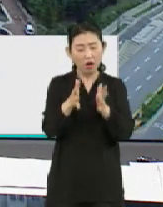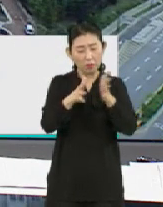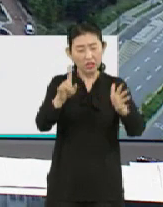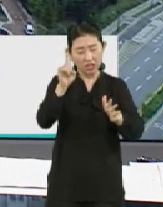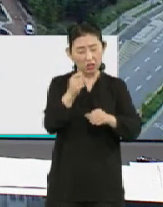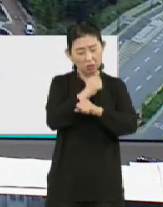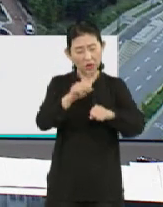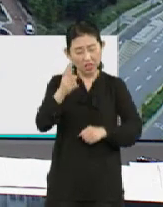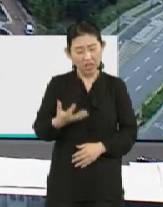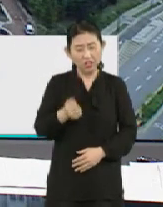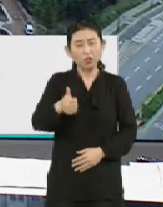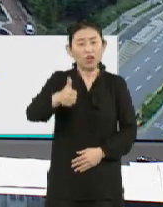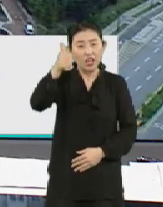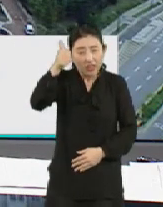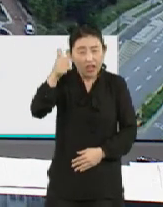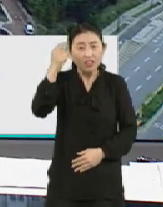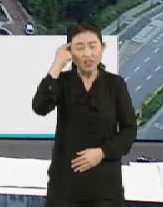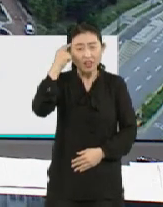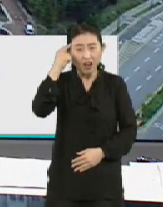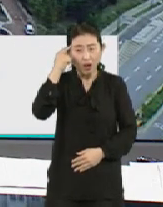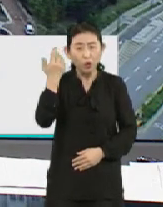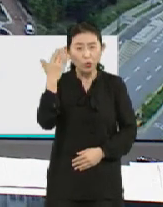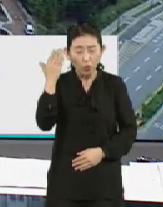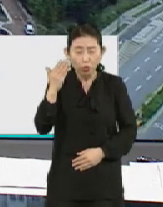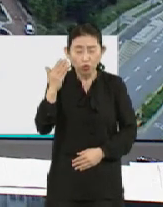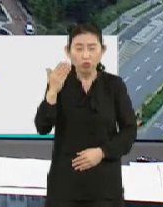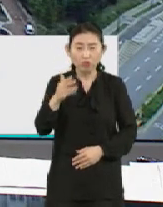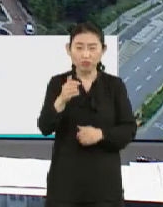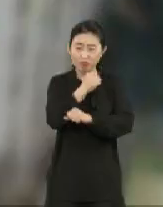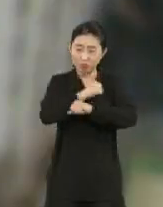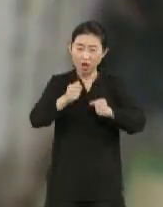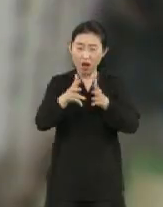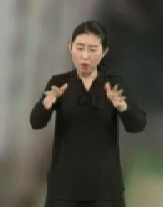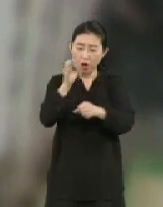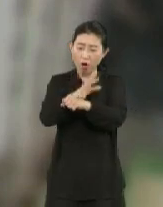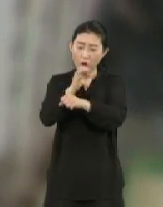나홀로 상승세를 타고 있는 것으로 분석됩니다. 김건규 기자입니다.